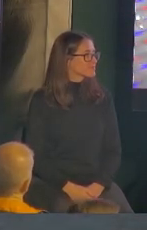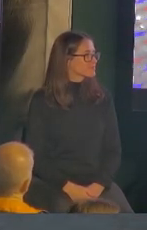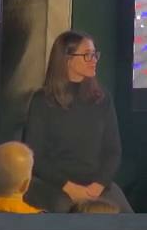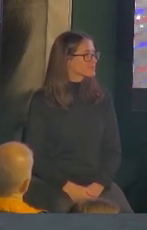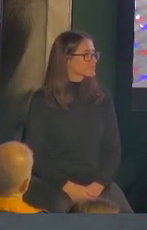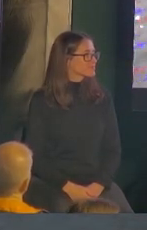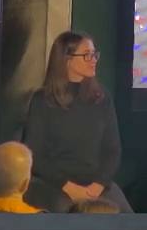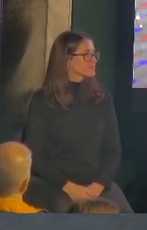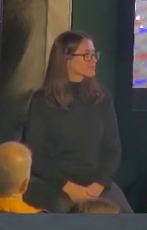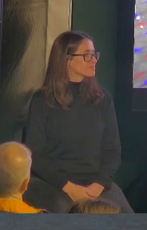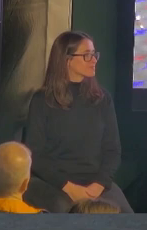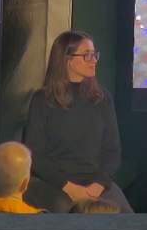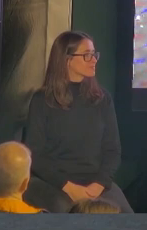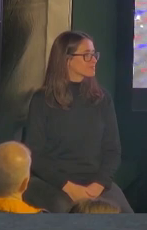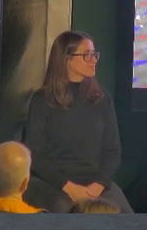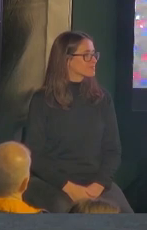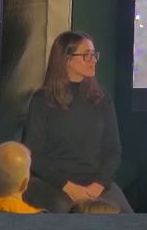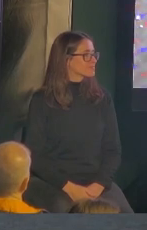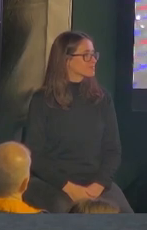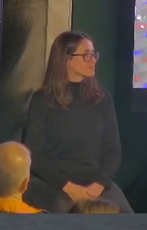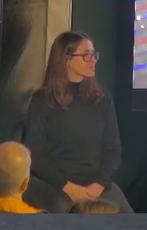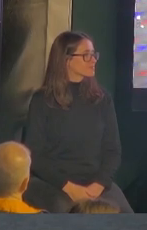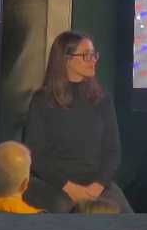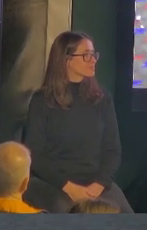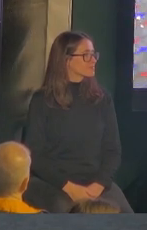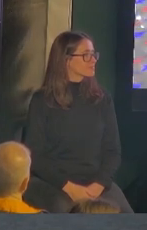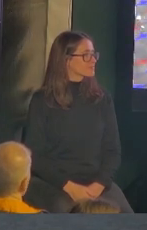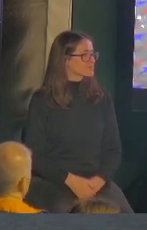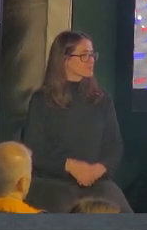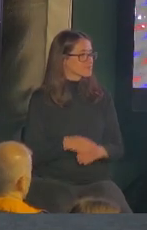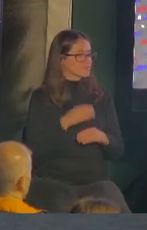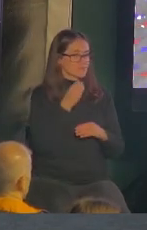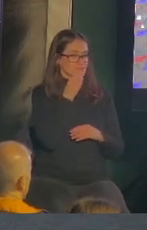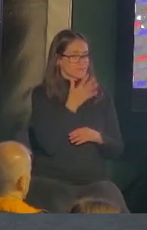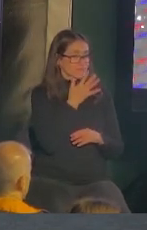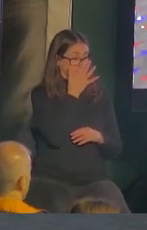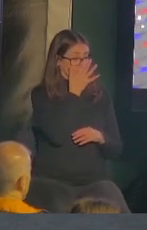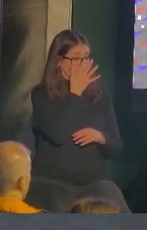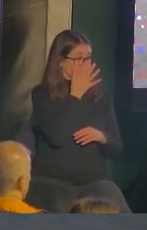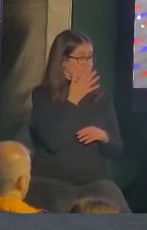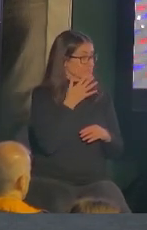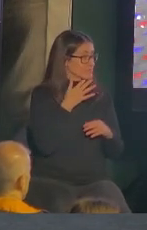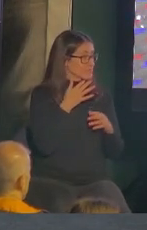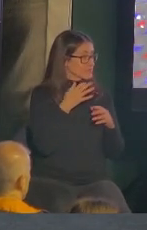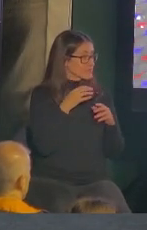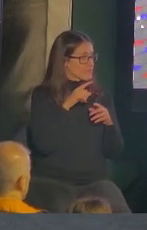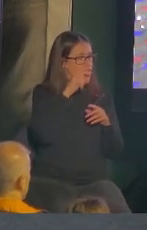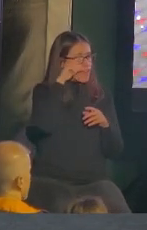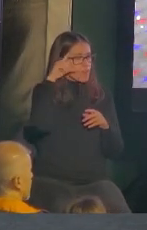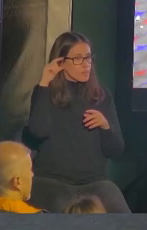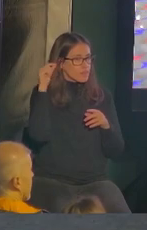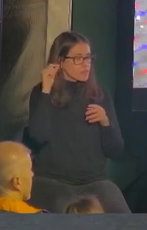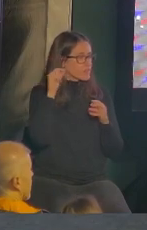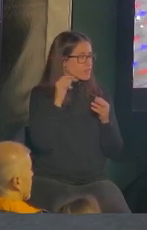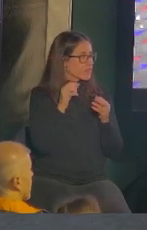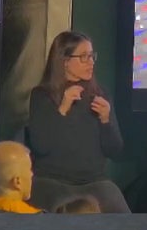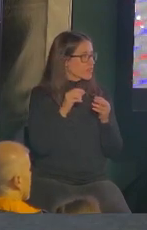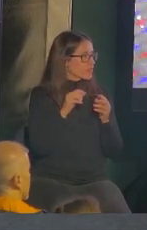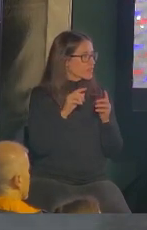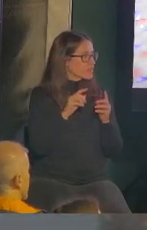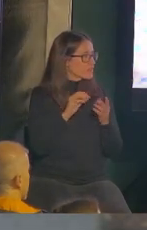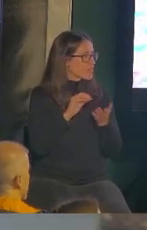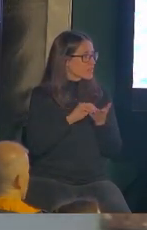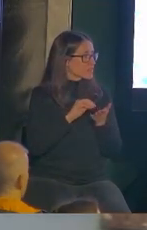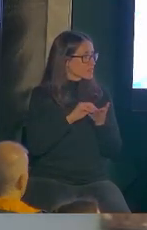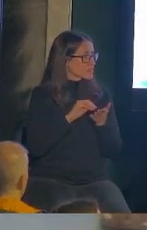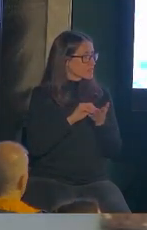Vale. Com per donar-li aquest toc d'ametlla, no sé si es veu, que moltes vegades